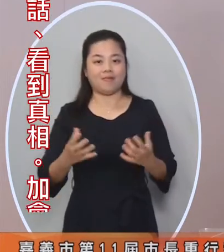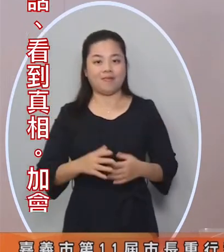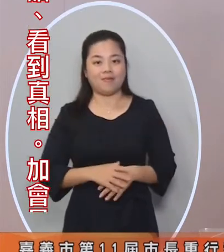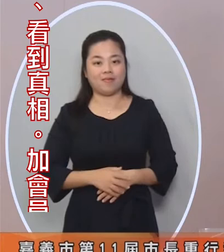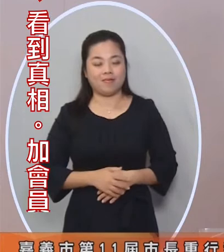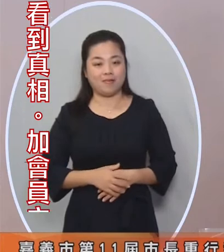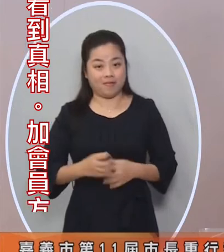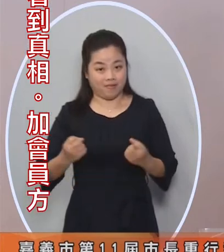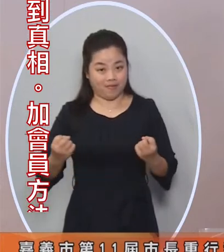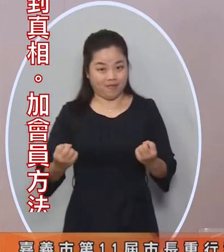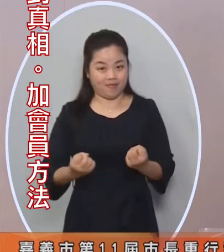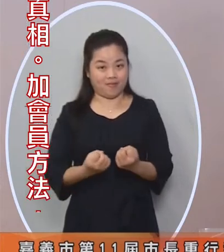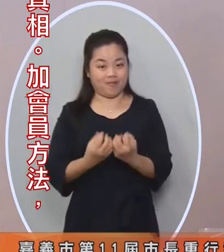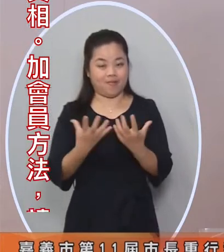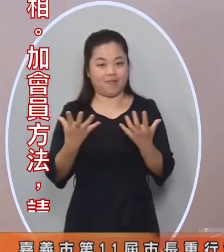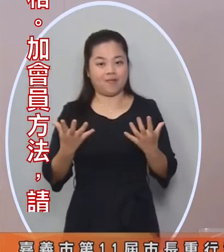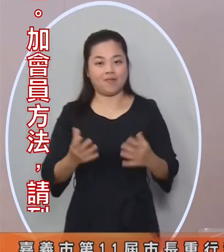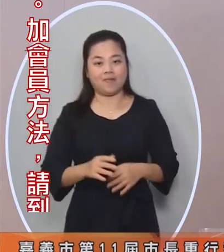轰